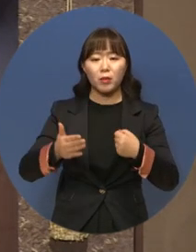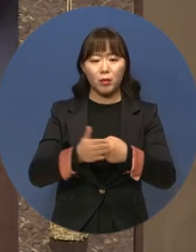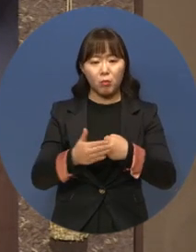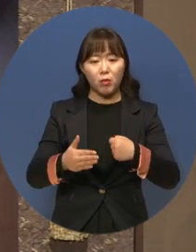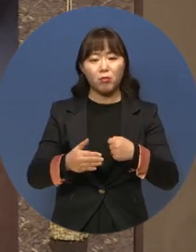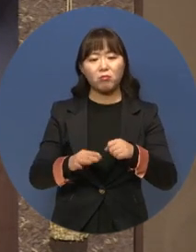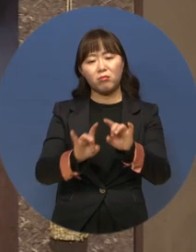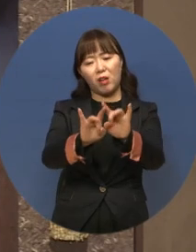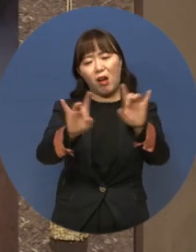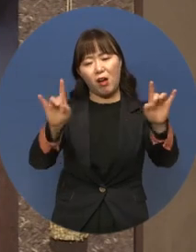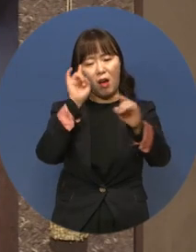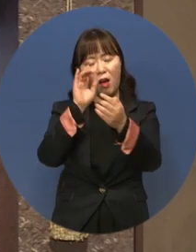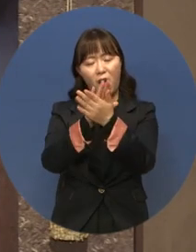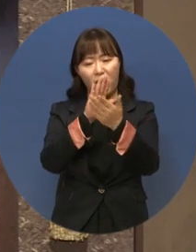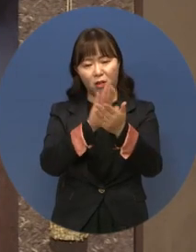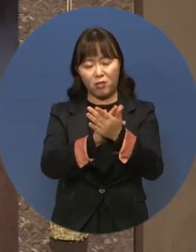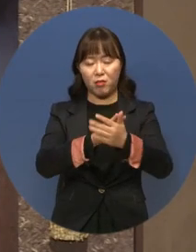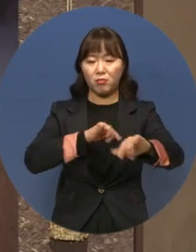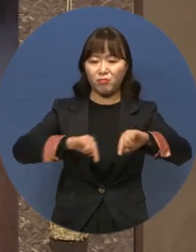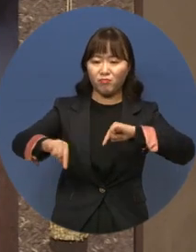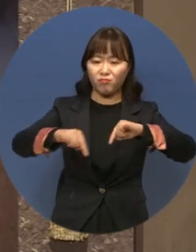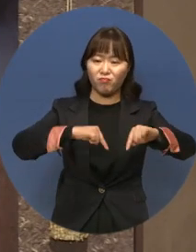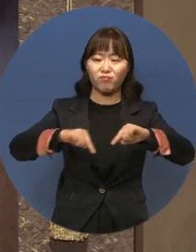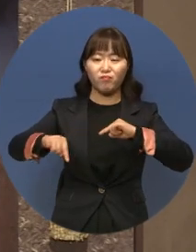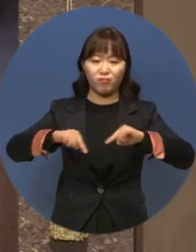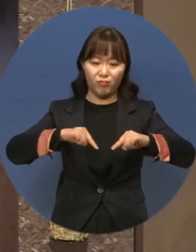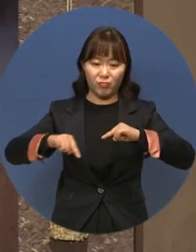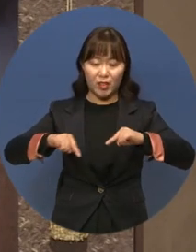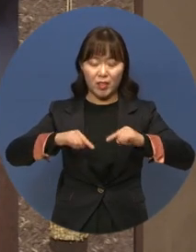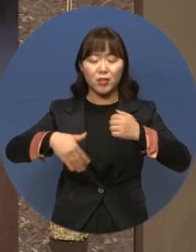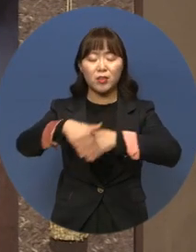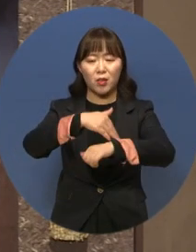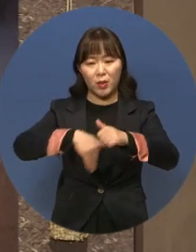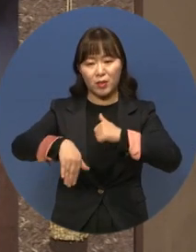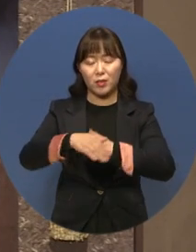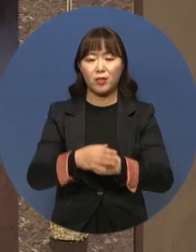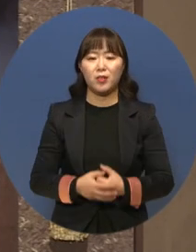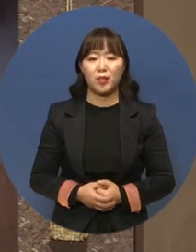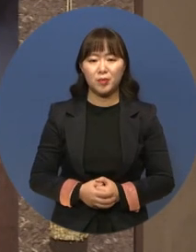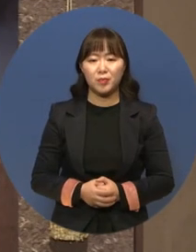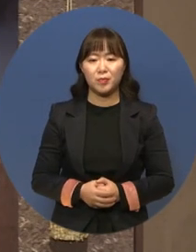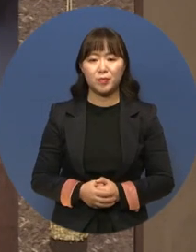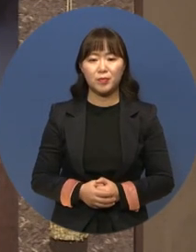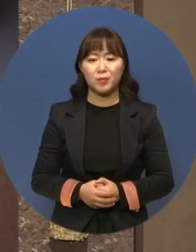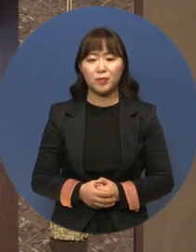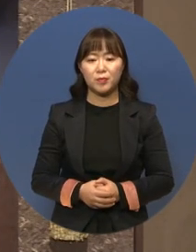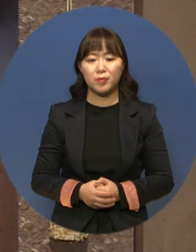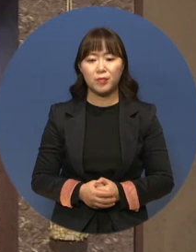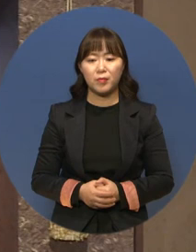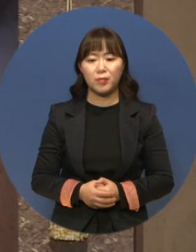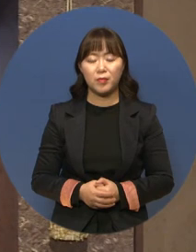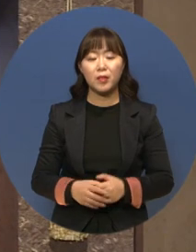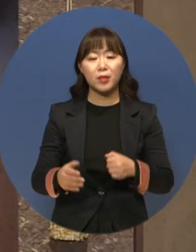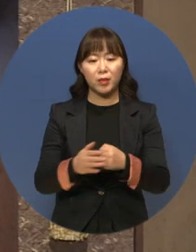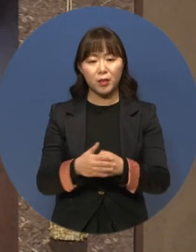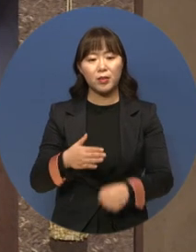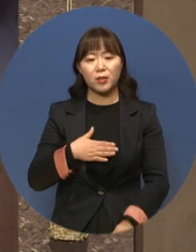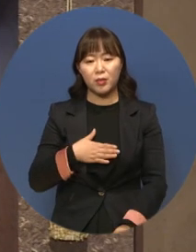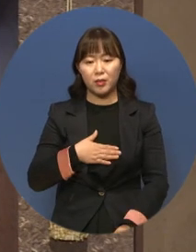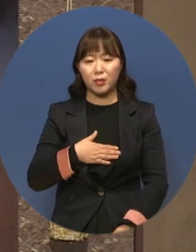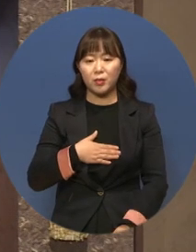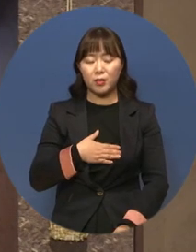그냥 각기 그 자기 나름대로 정치를 하고 있는 그런 상황이죠. 그래서 저는